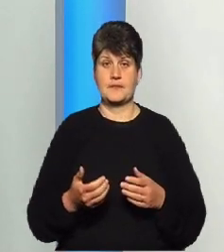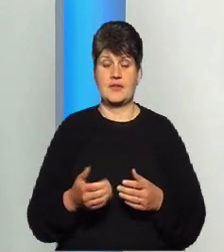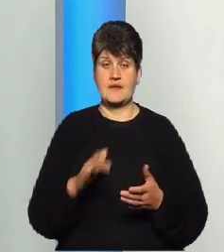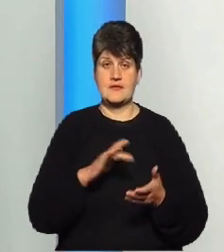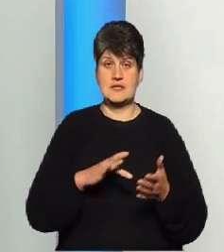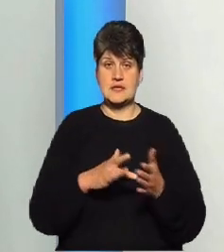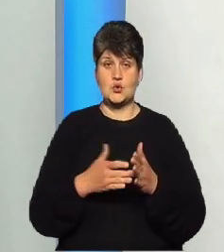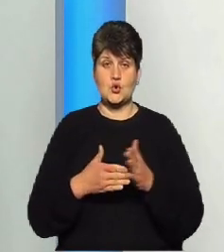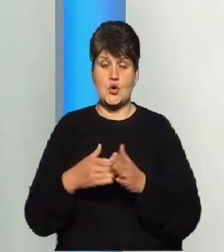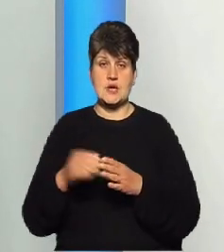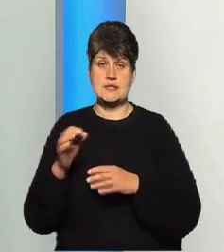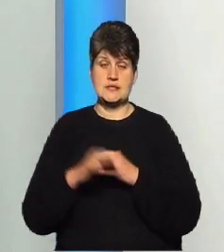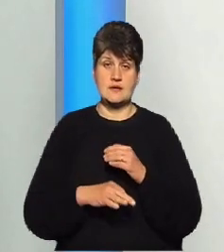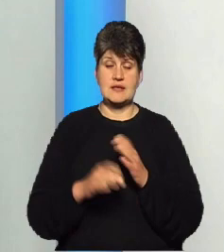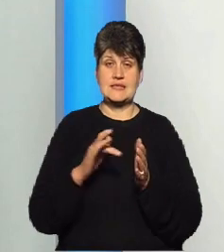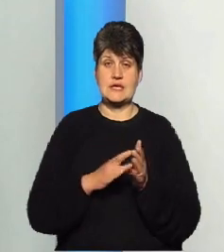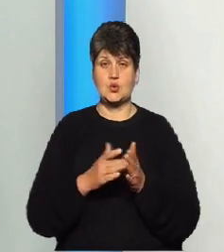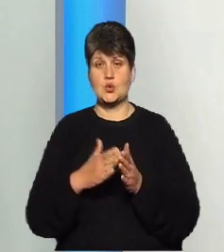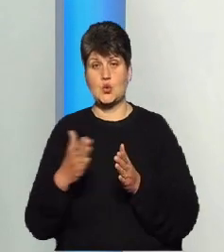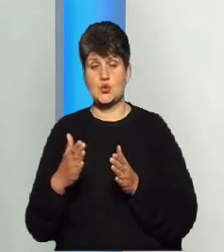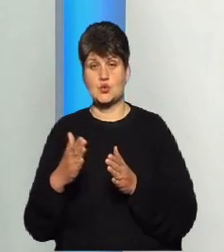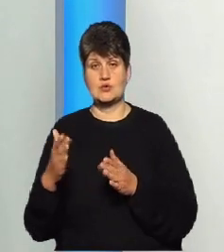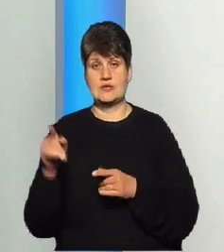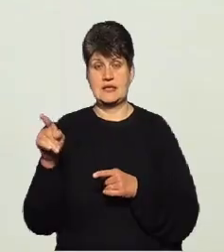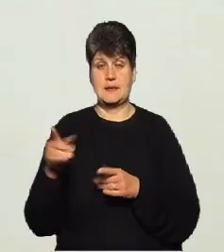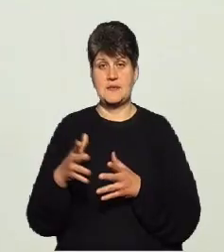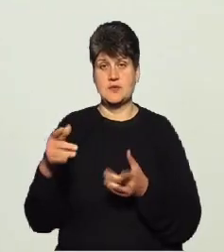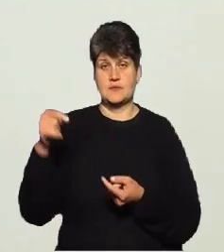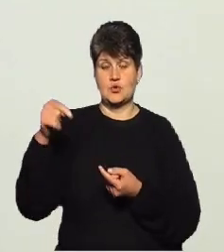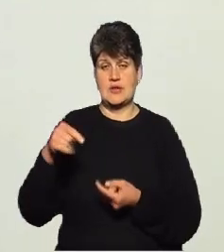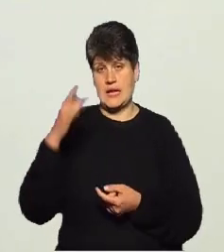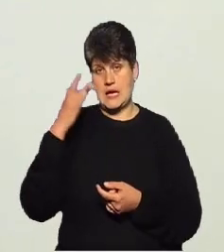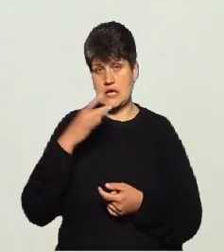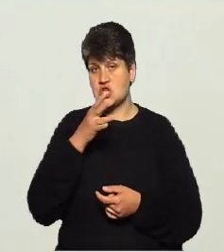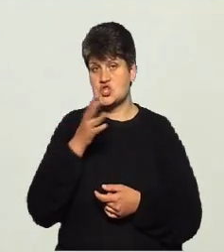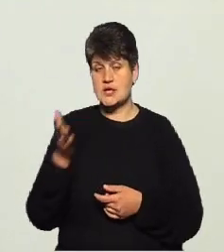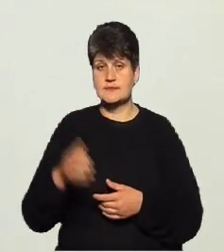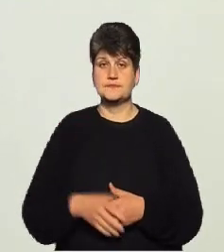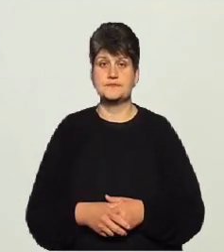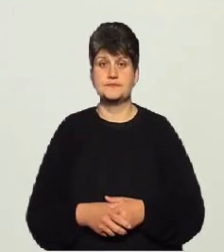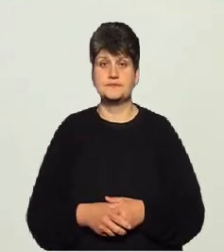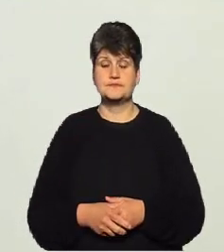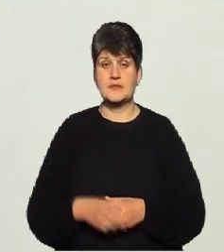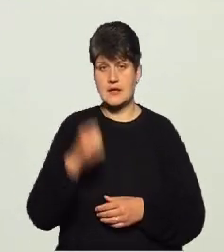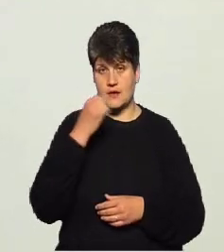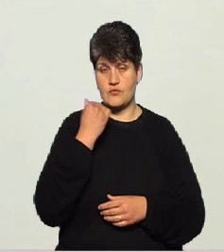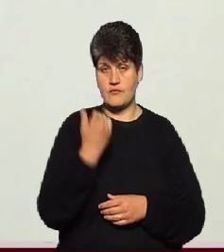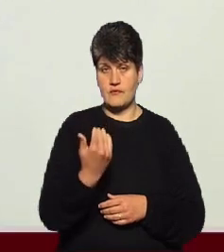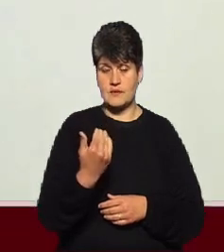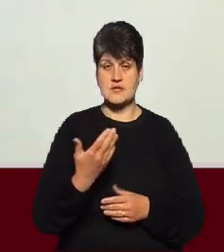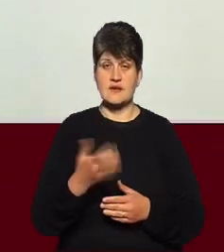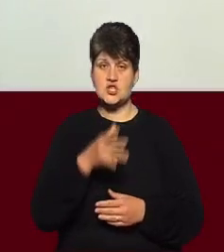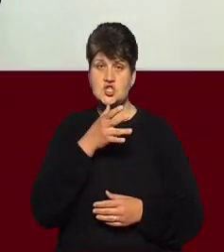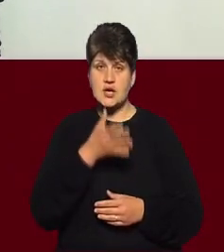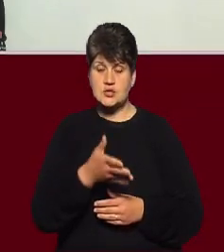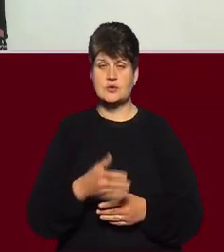центру до сходу. Вони, для них, є більш оптимальний літній час. Пані Оксано, я дякую вам за ваш час, що ви його приділили і прийшли